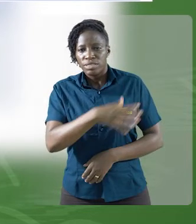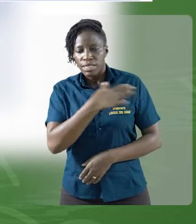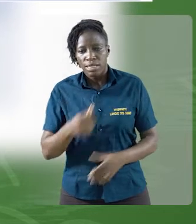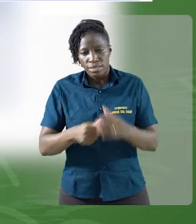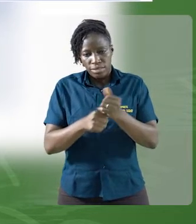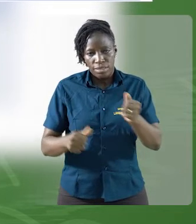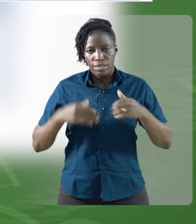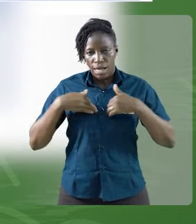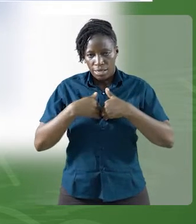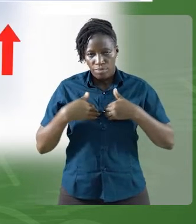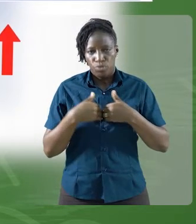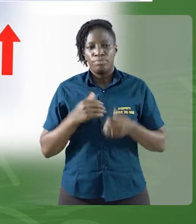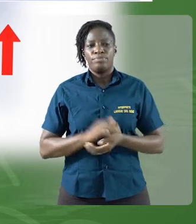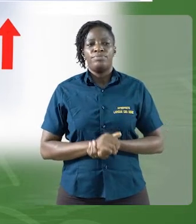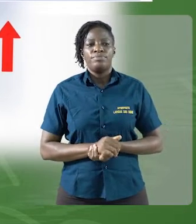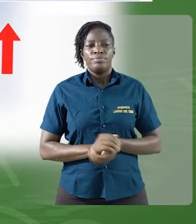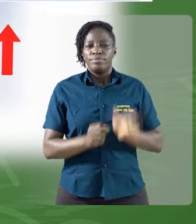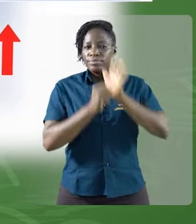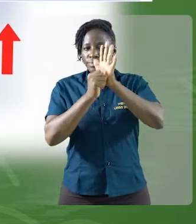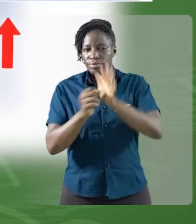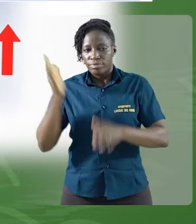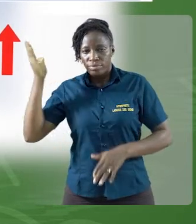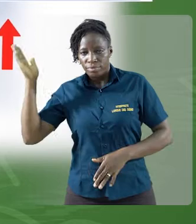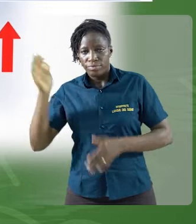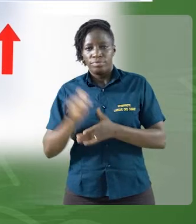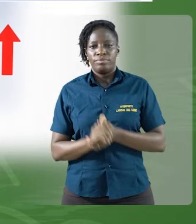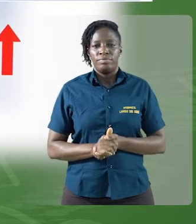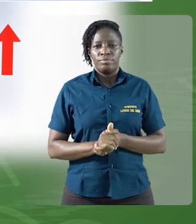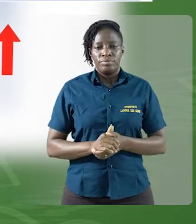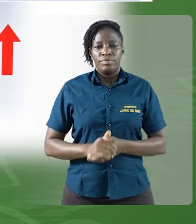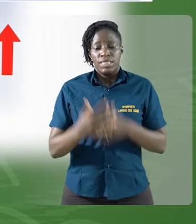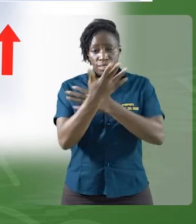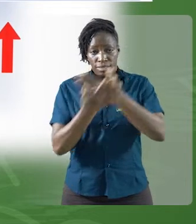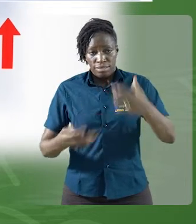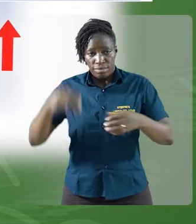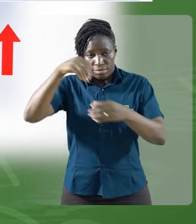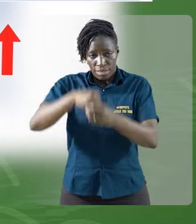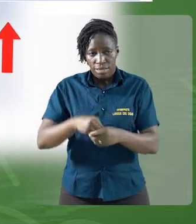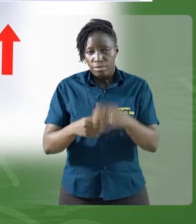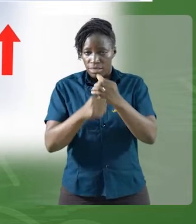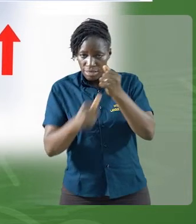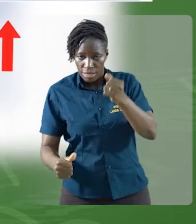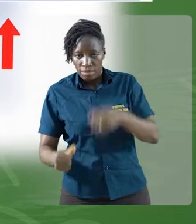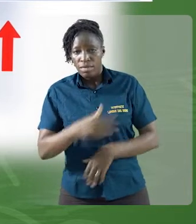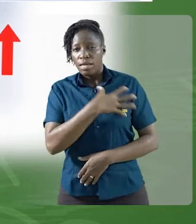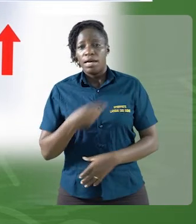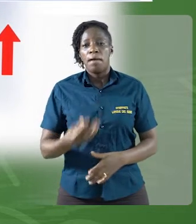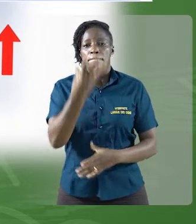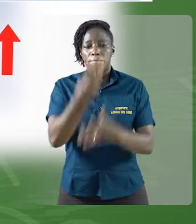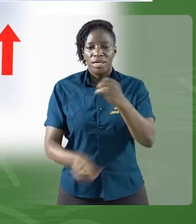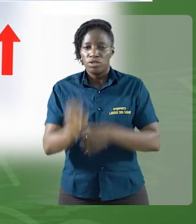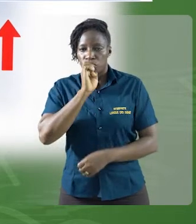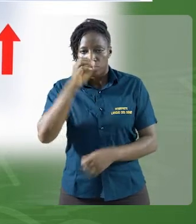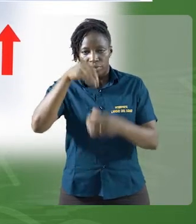les selles d'animaux. Les symptômes sont les suivants. Présence de sang dans les selles et